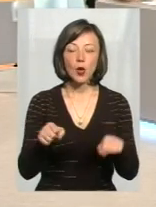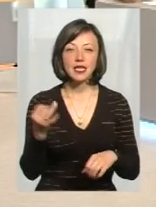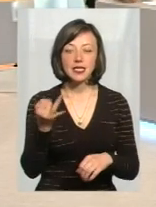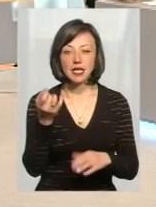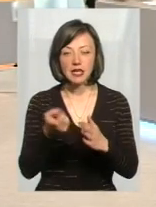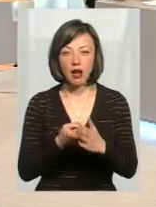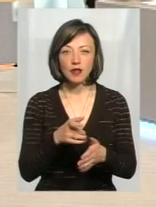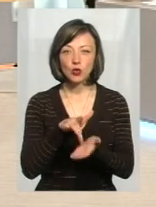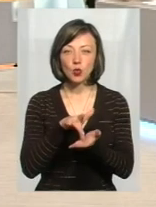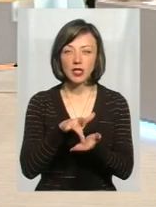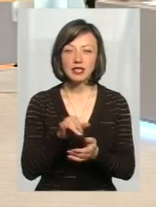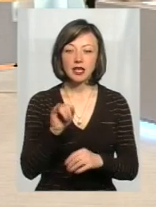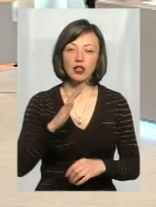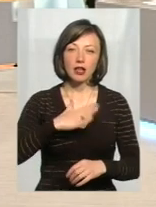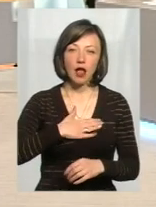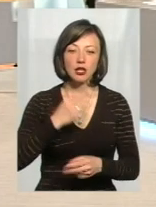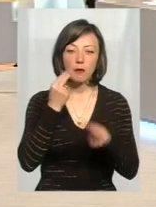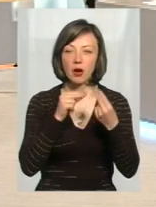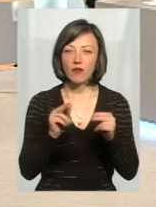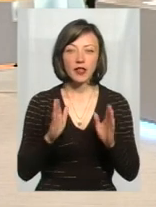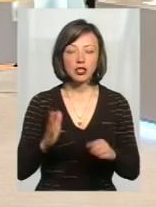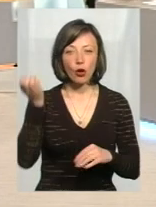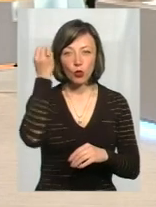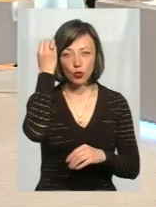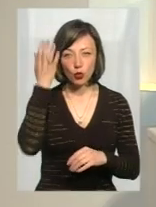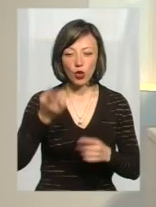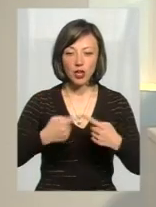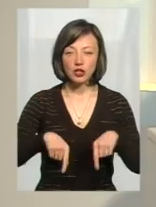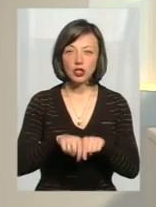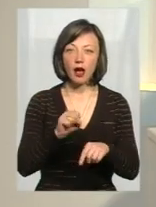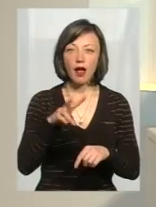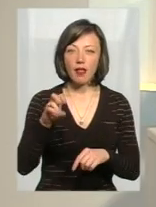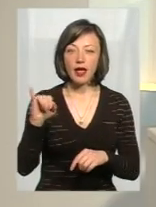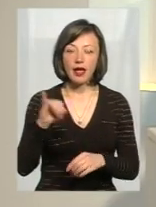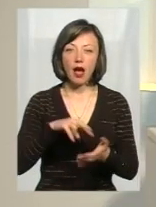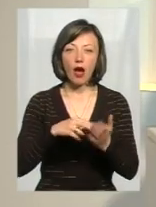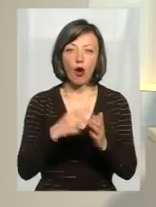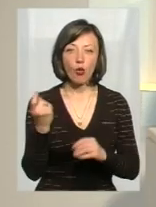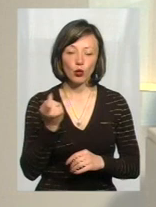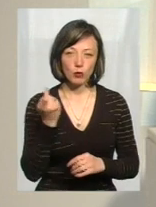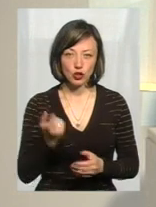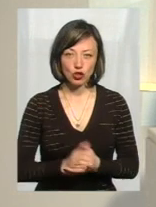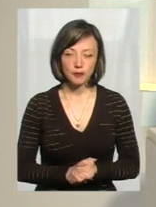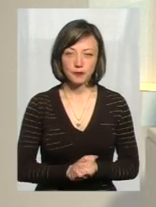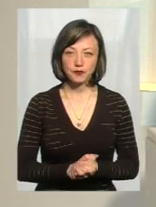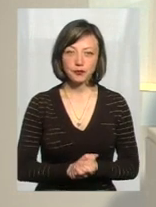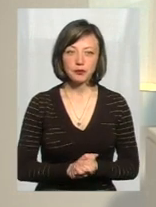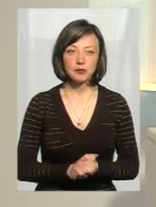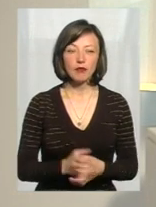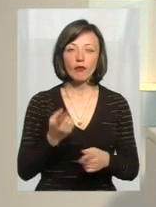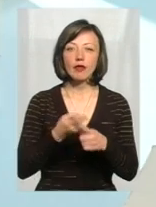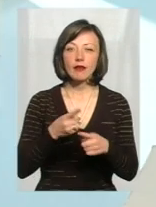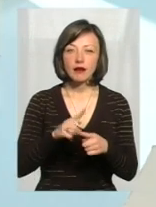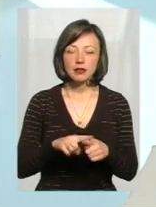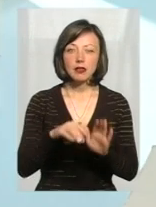зацікавити туристів, і наші переваги не лише культурологічні, але й економічні. Тобто ця